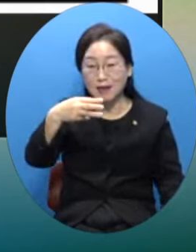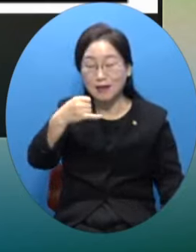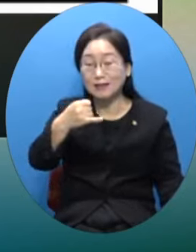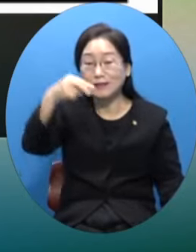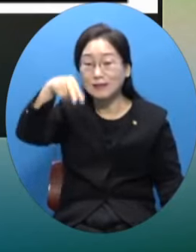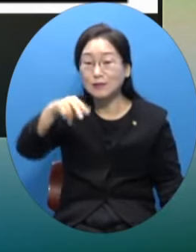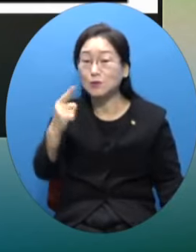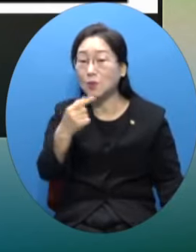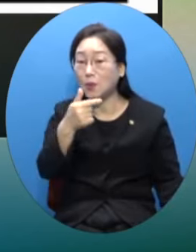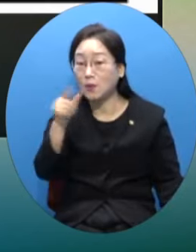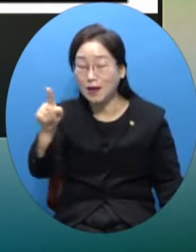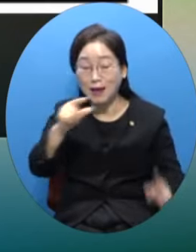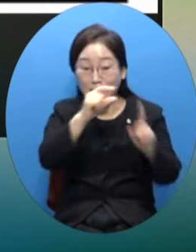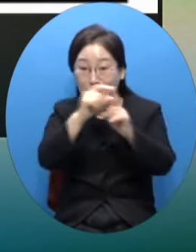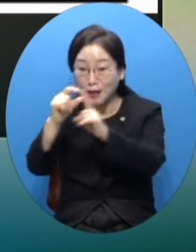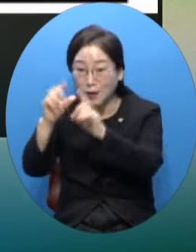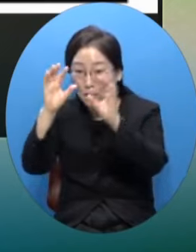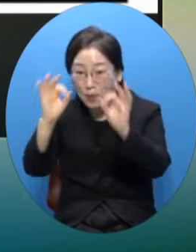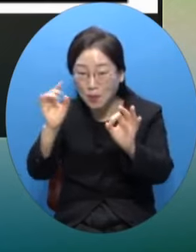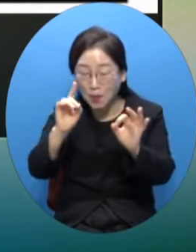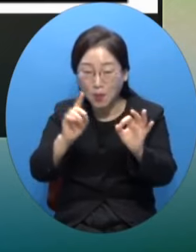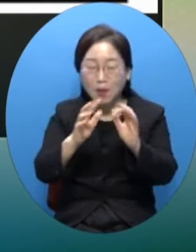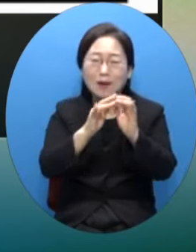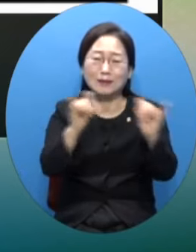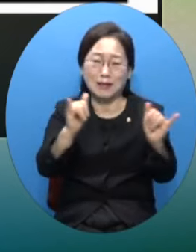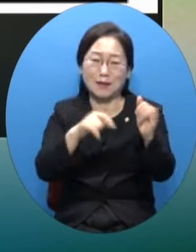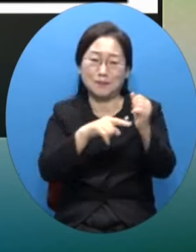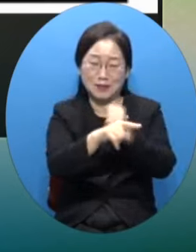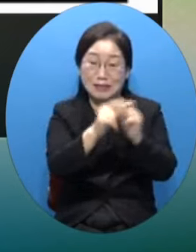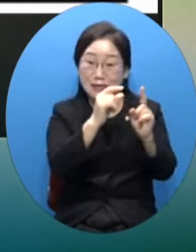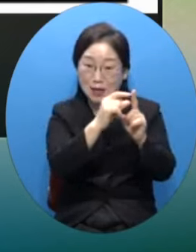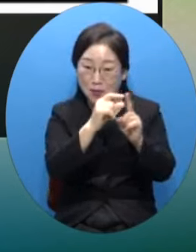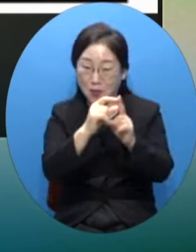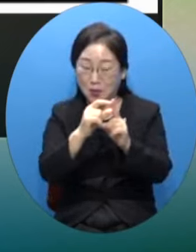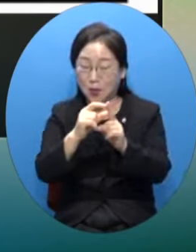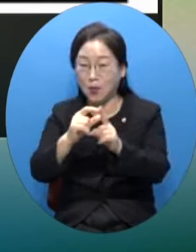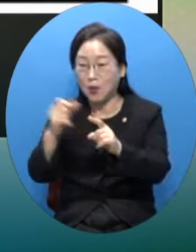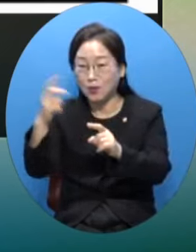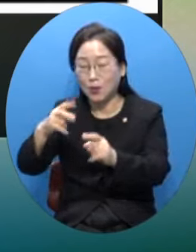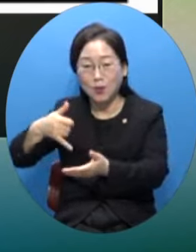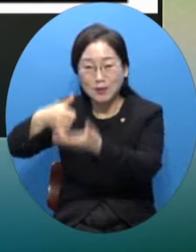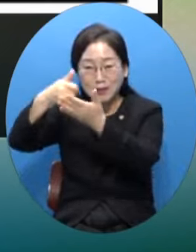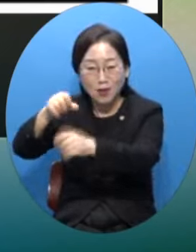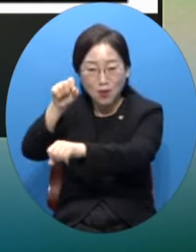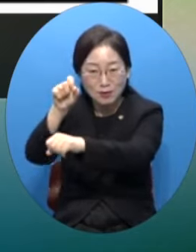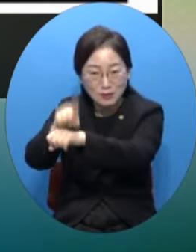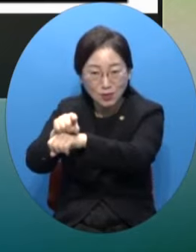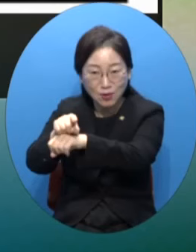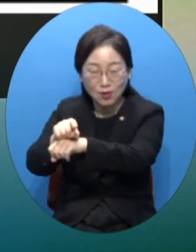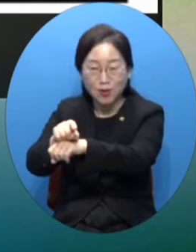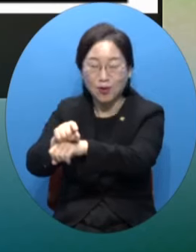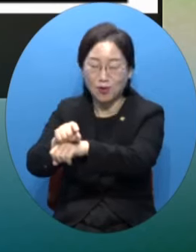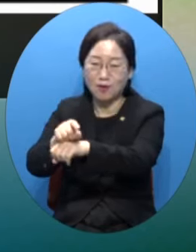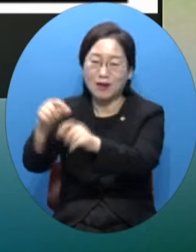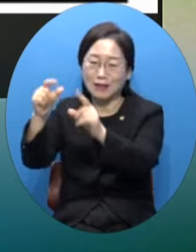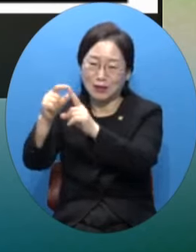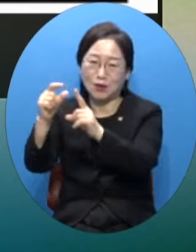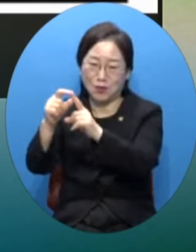말에서 사람을 뜻하는 person이 나왔고 또 인격, 성격을 뜻하는 personality가